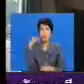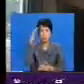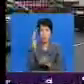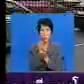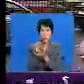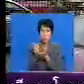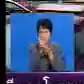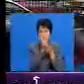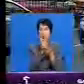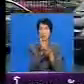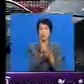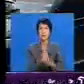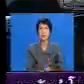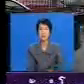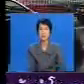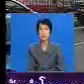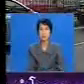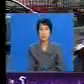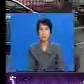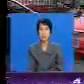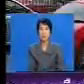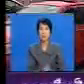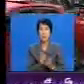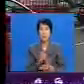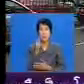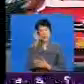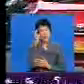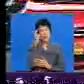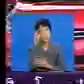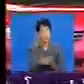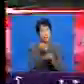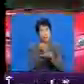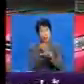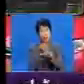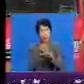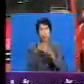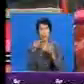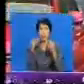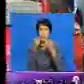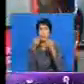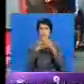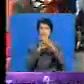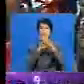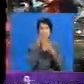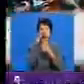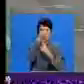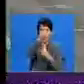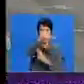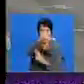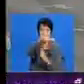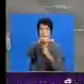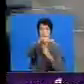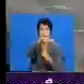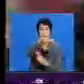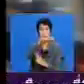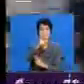ครับ ความกังวลในเรื่องการจราจรติดขัดที่อาจจะเกิดขึ้นในช่วงของการปิดซ่อมสะพานข้ามแยกรัชโยธินทำให้เ